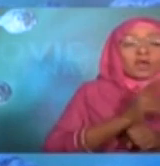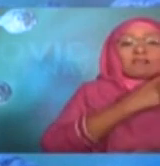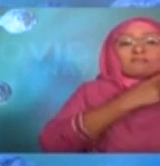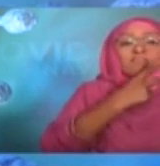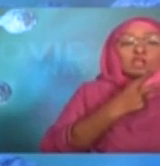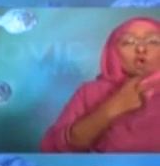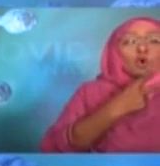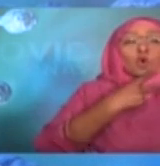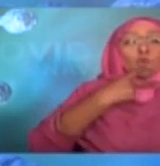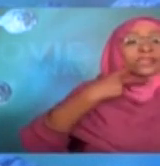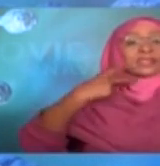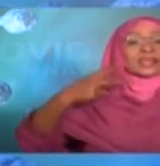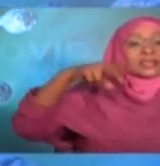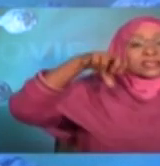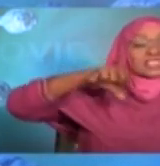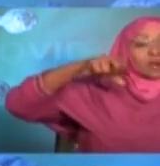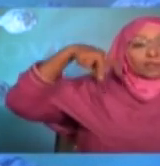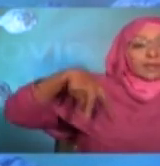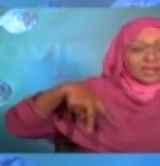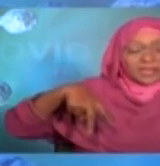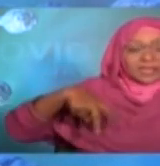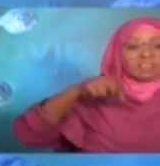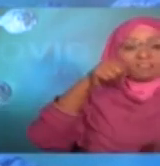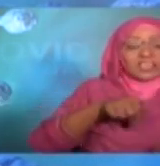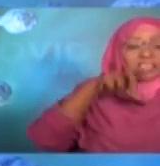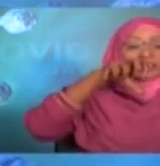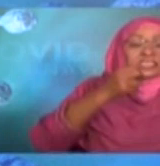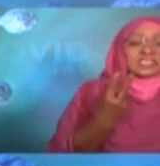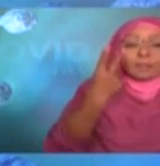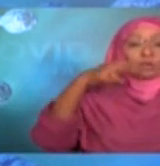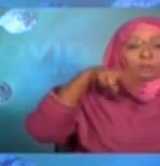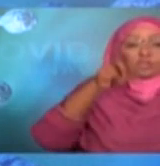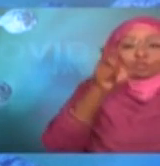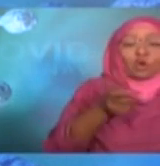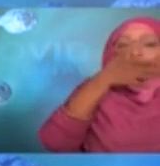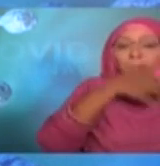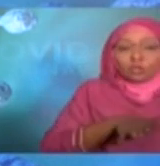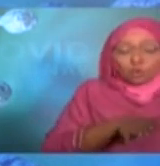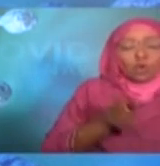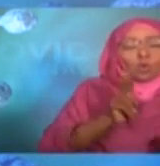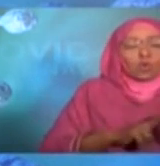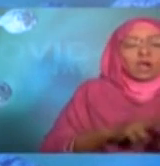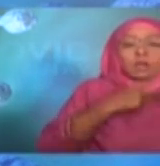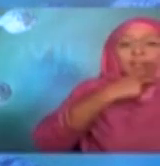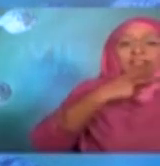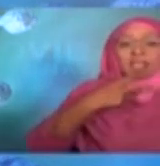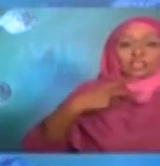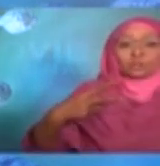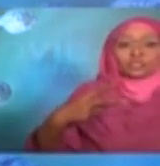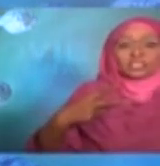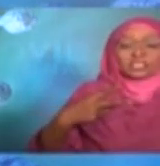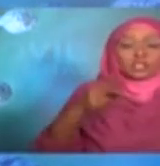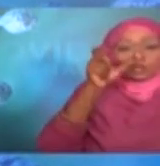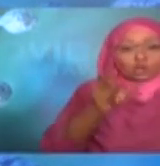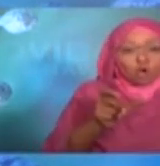2289 حالة، منهم 97 حالة وفاة و222 حالة شفاء. يعني كل ما